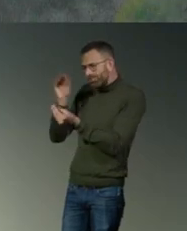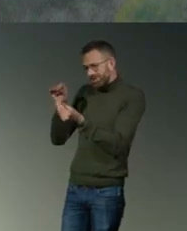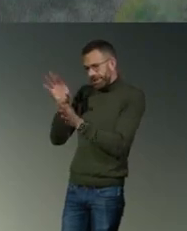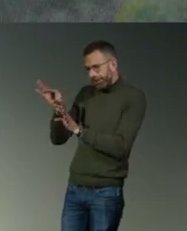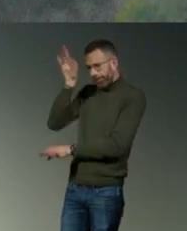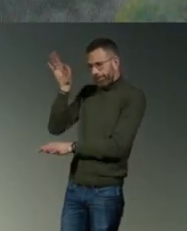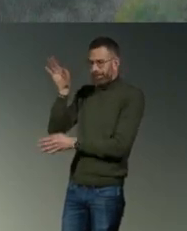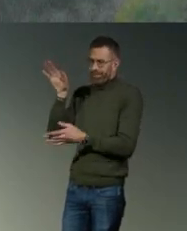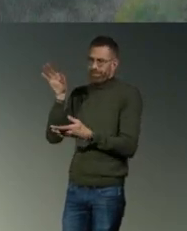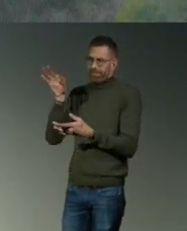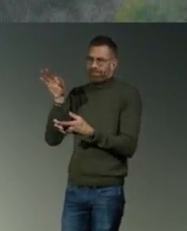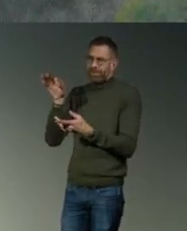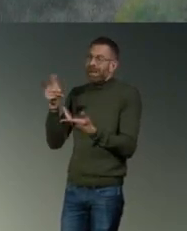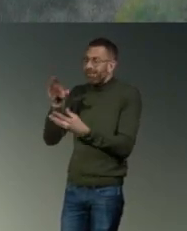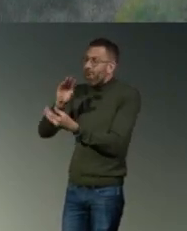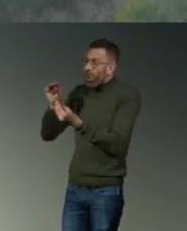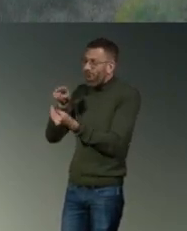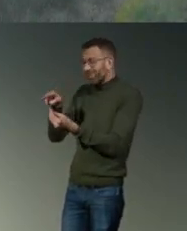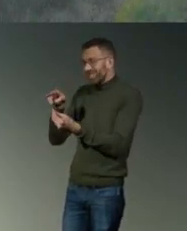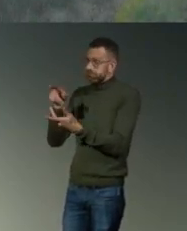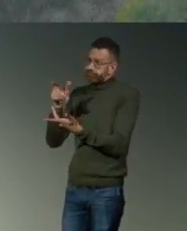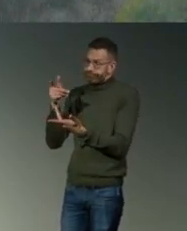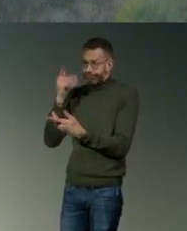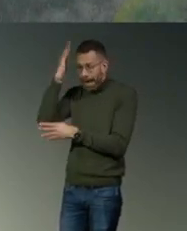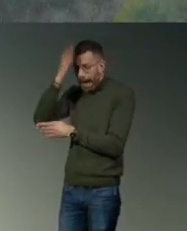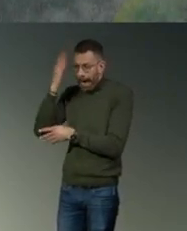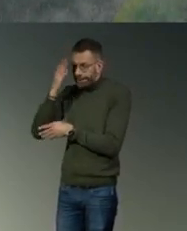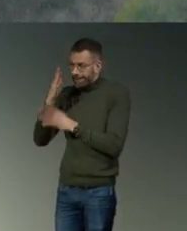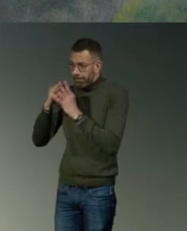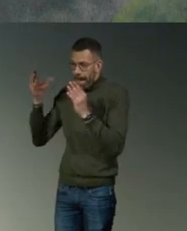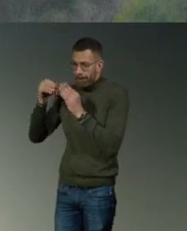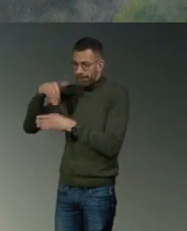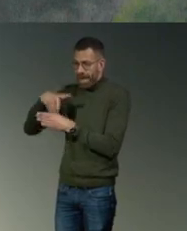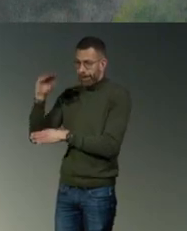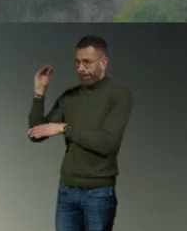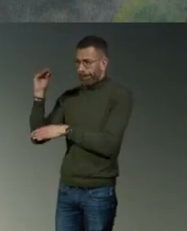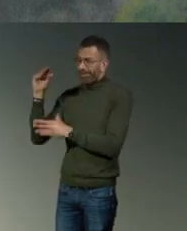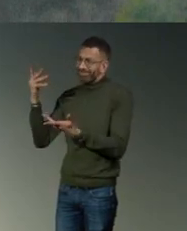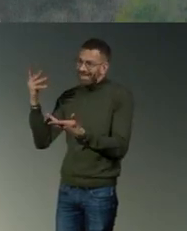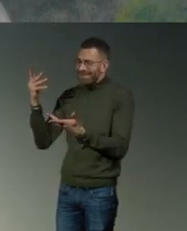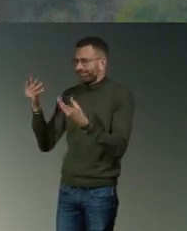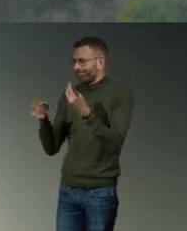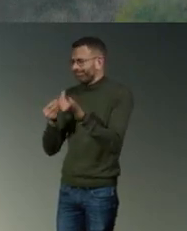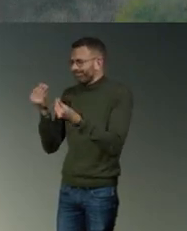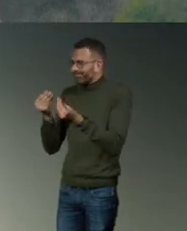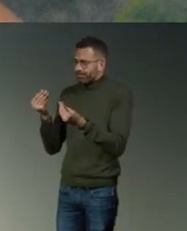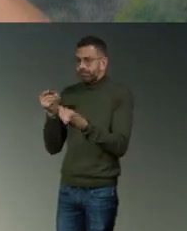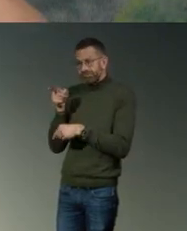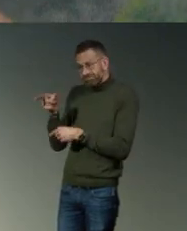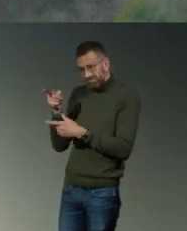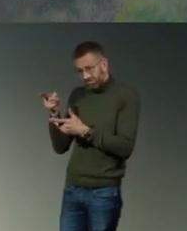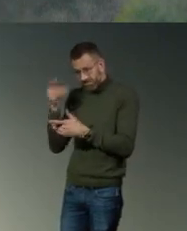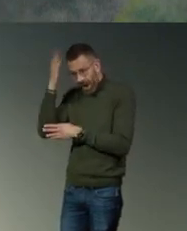évidemment, qu'on parle d'un objet dans la mesure où j'ai choisi un animal empaillé. Est-ce qu'un animal empaillé cesse d'être un animal ? On va se poser la question